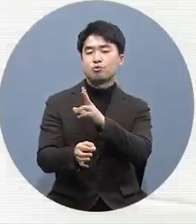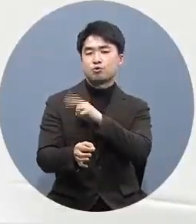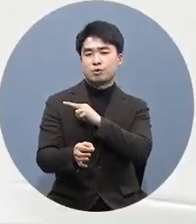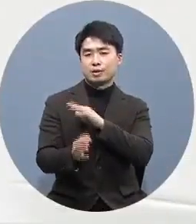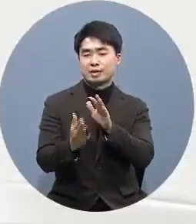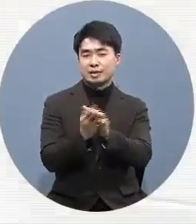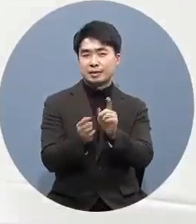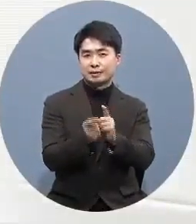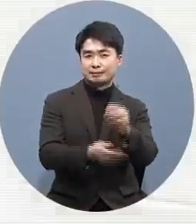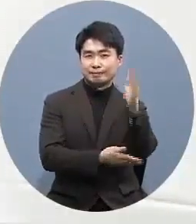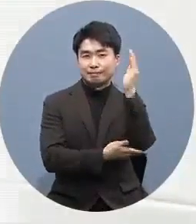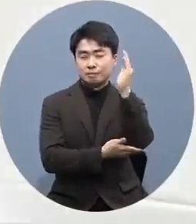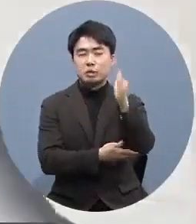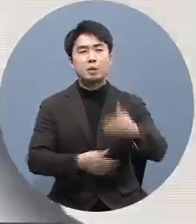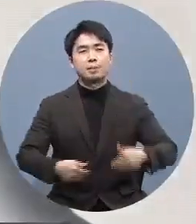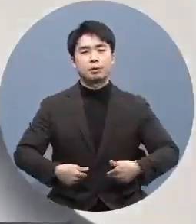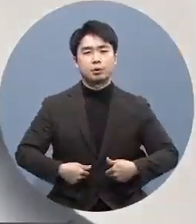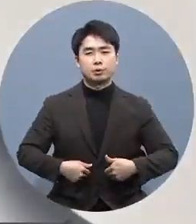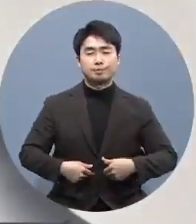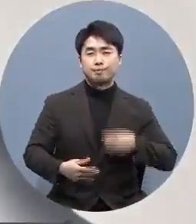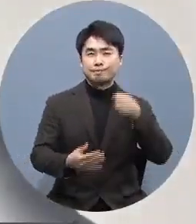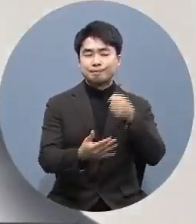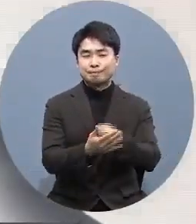하 어